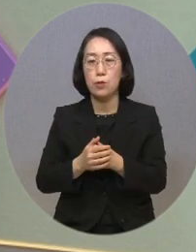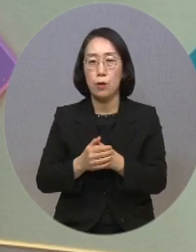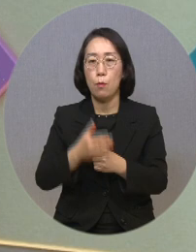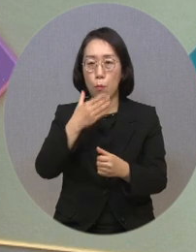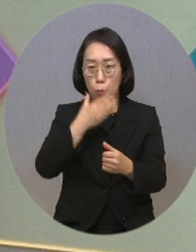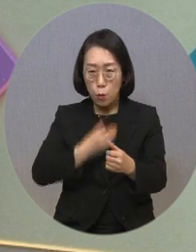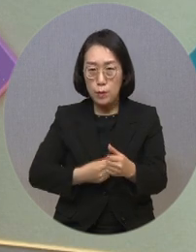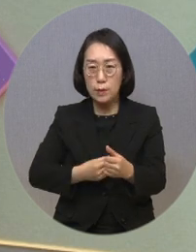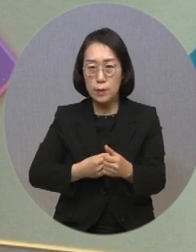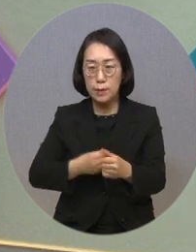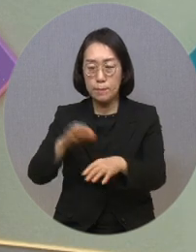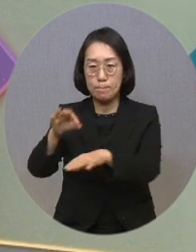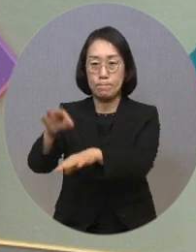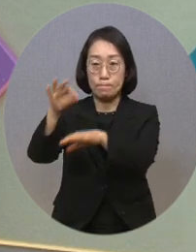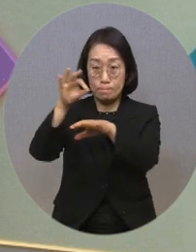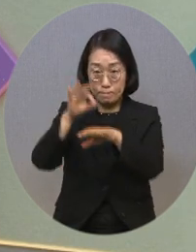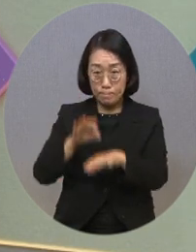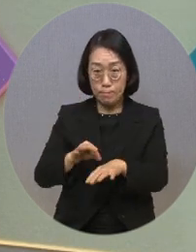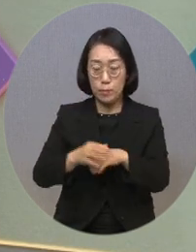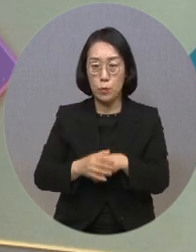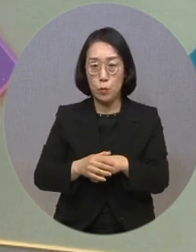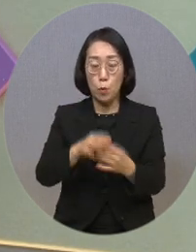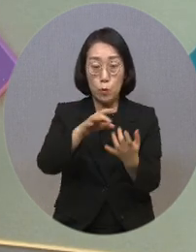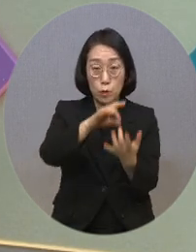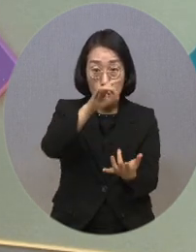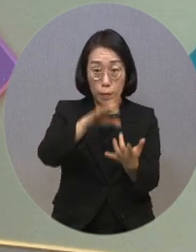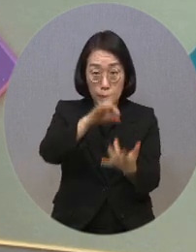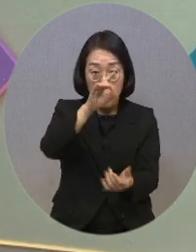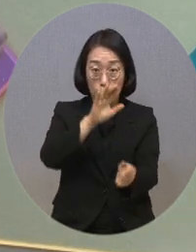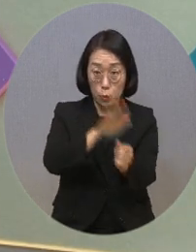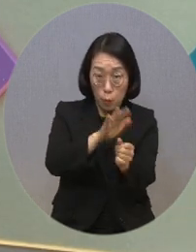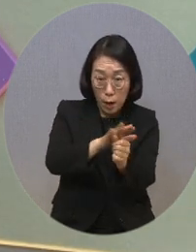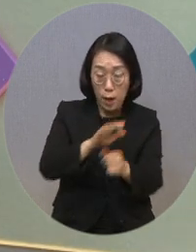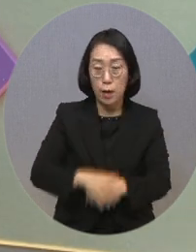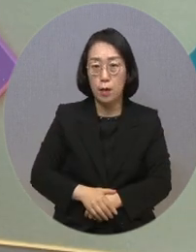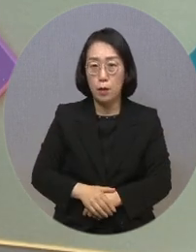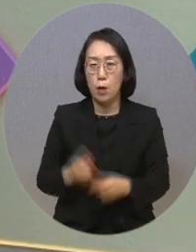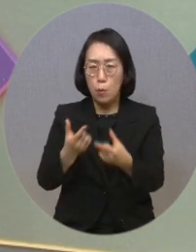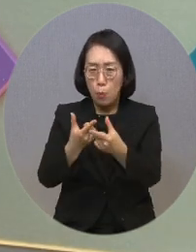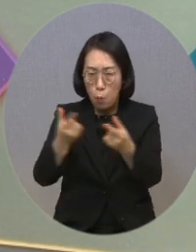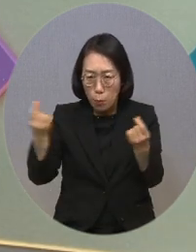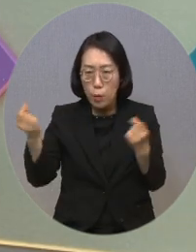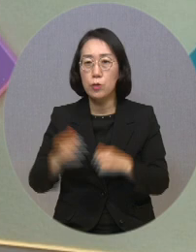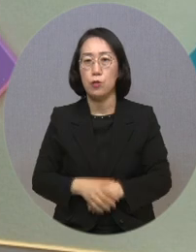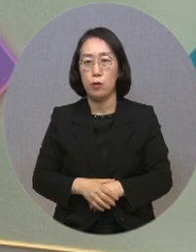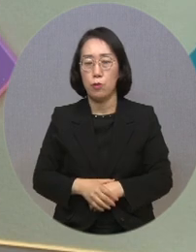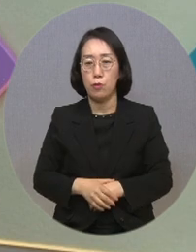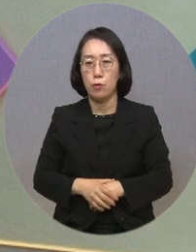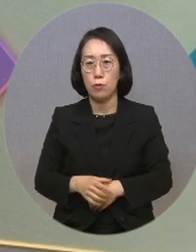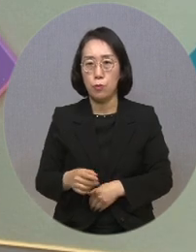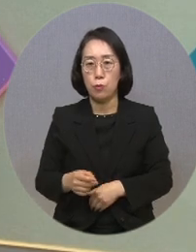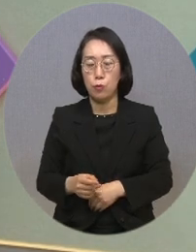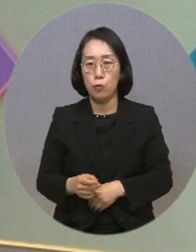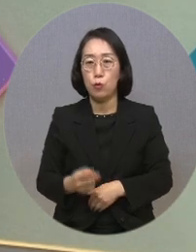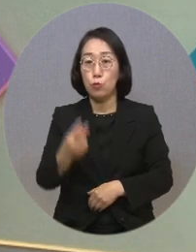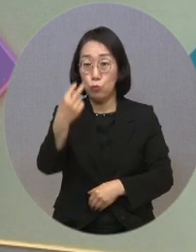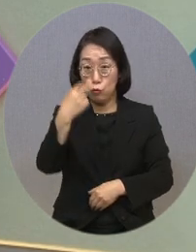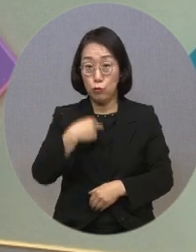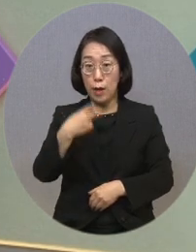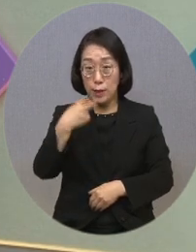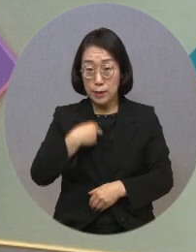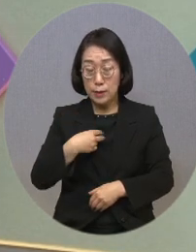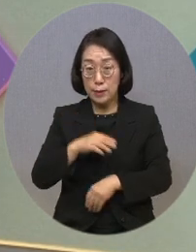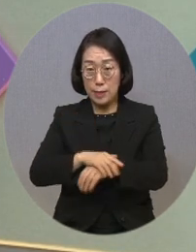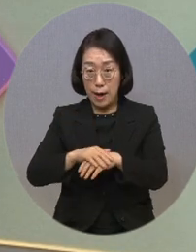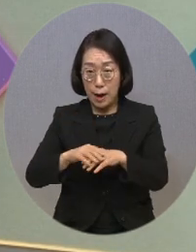돼서 네. 앞으로 선별적 복지와 보편적 복지가 점점 이렇게 좀 이렇게 융합이 돼서 네.